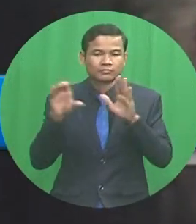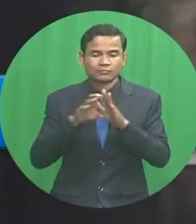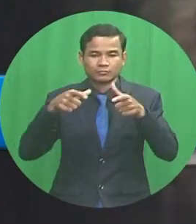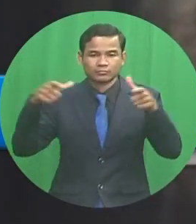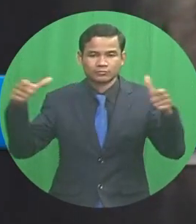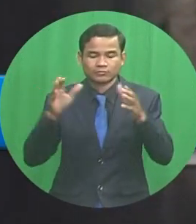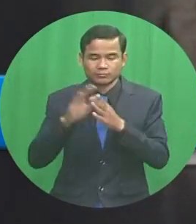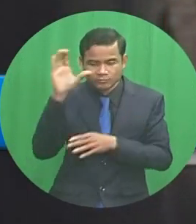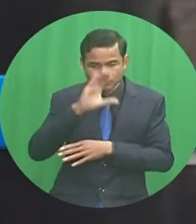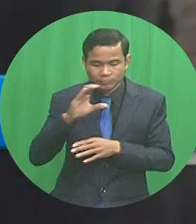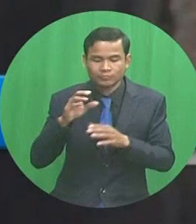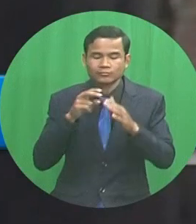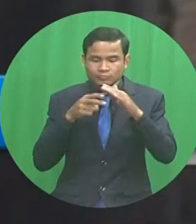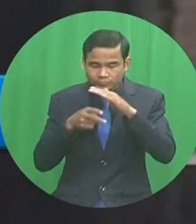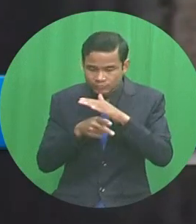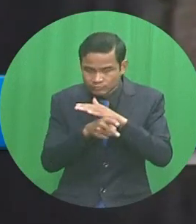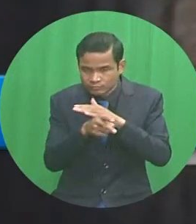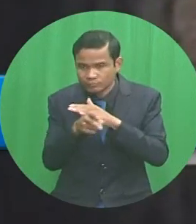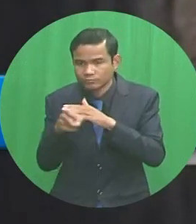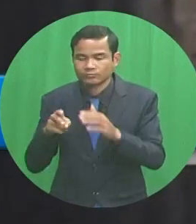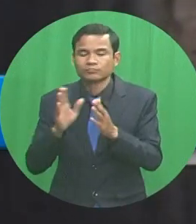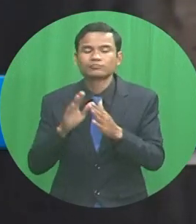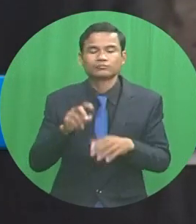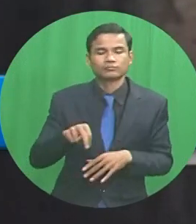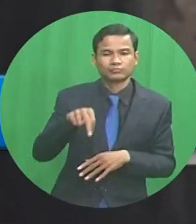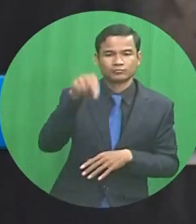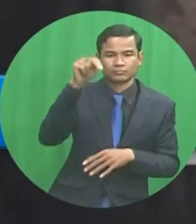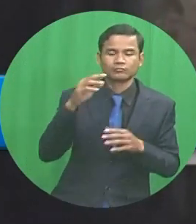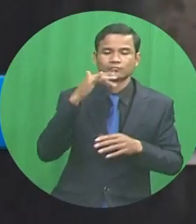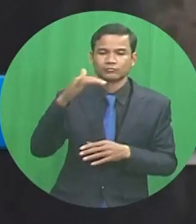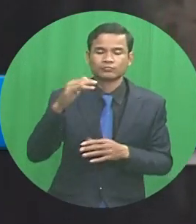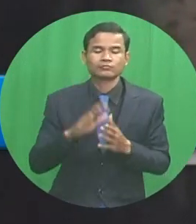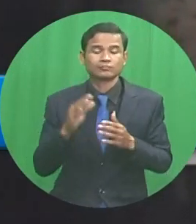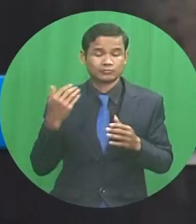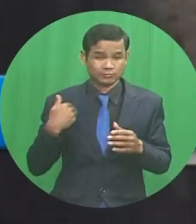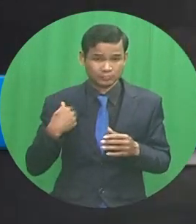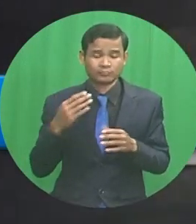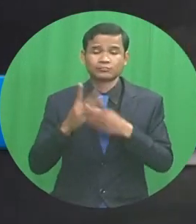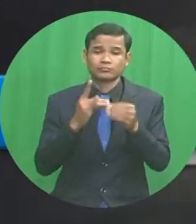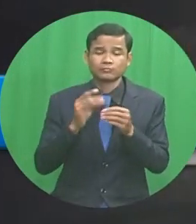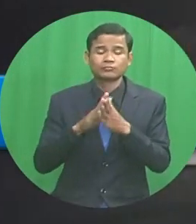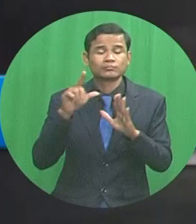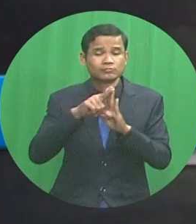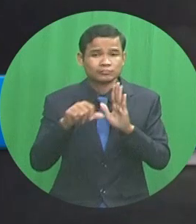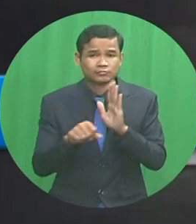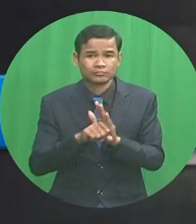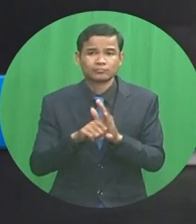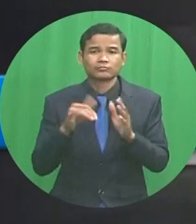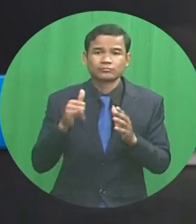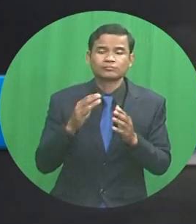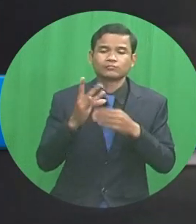រកនៅមហាសមុទ្រ Atlantic ភាគខាងជើងបានធ្វើឲ្យពិបាកនៅក្នុងការកំណត់បណ្ដំរូបភាពនៃបំណែកក